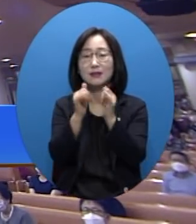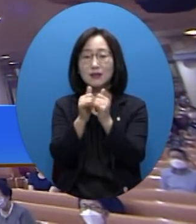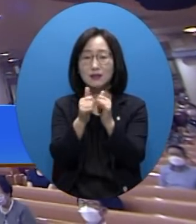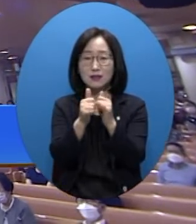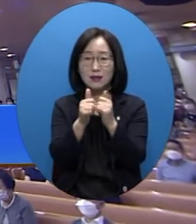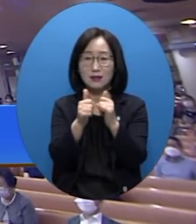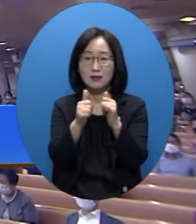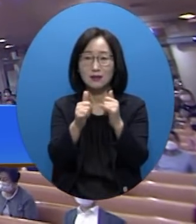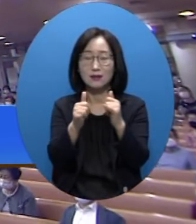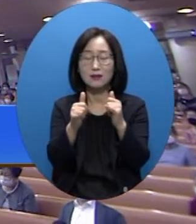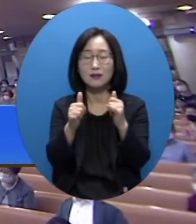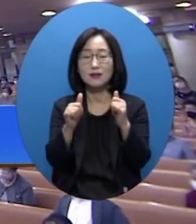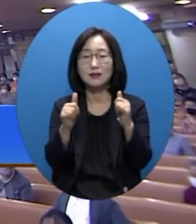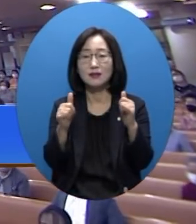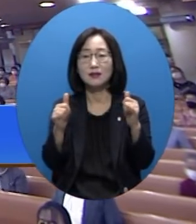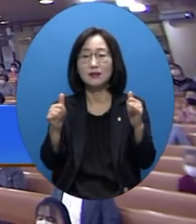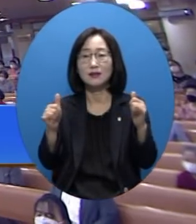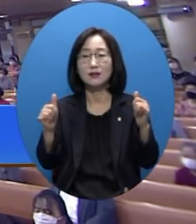사랑하는 자.